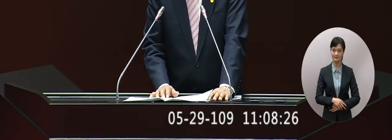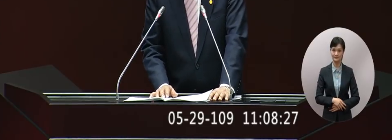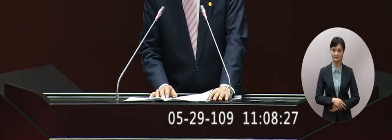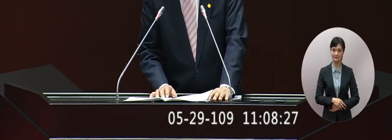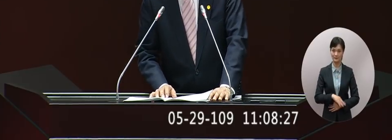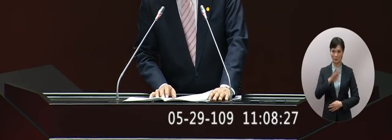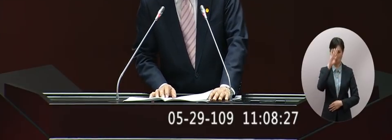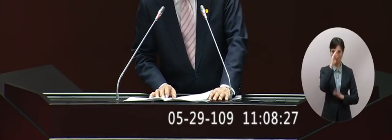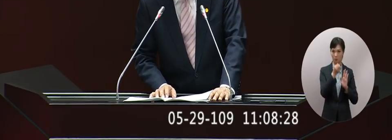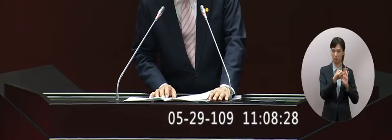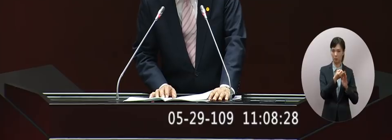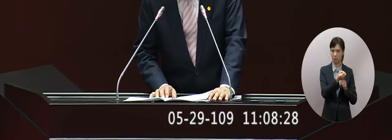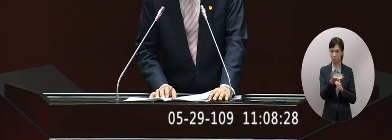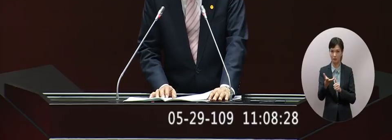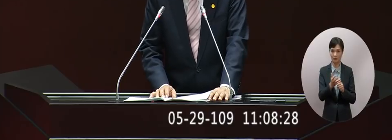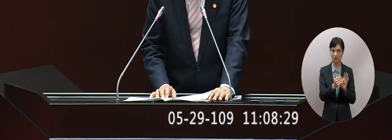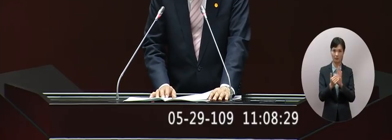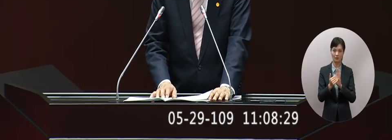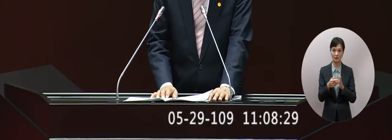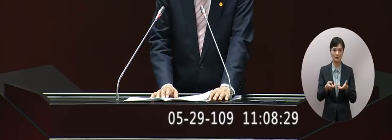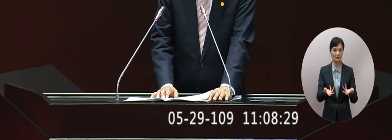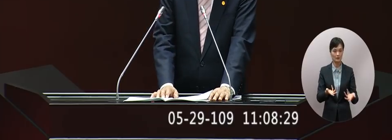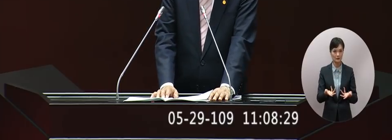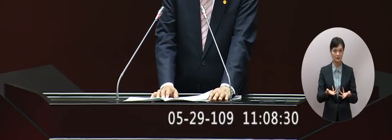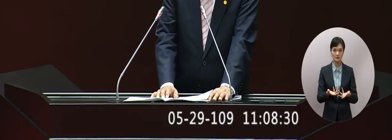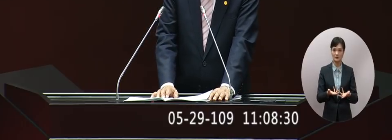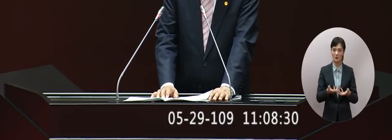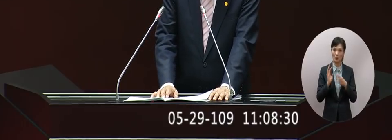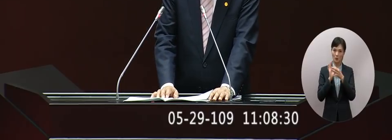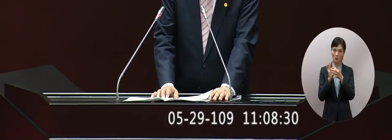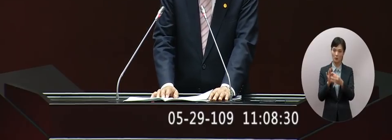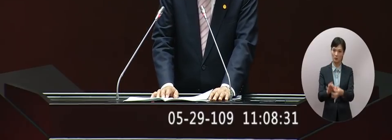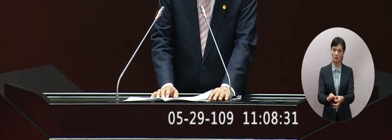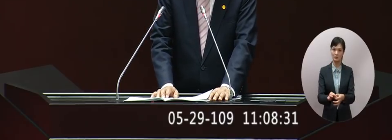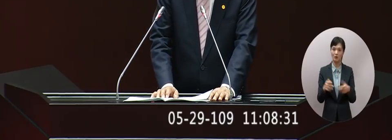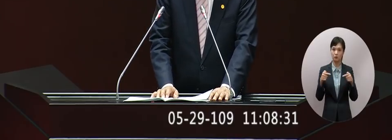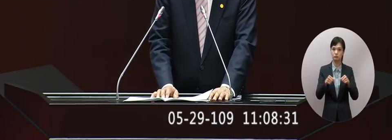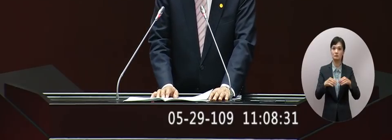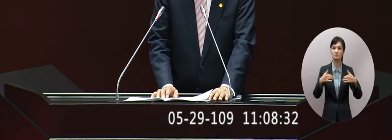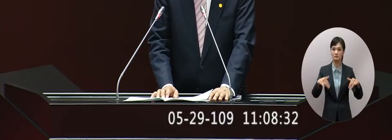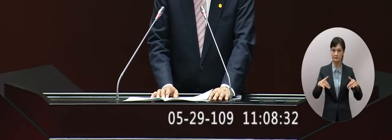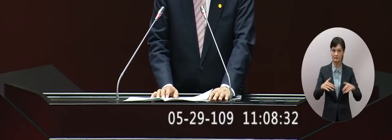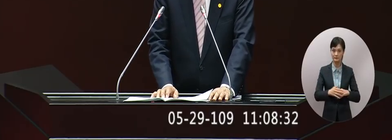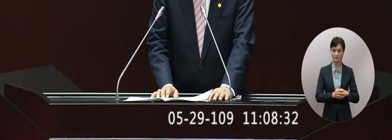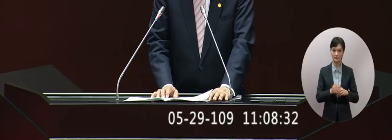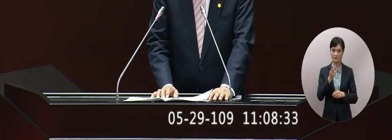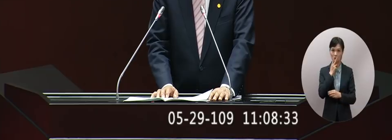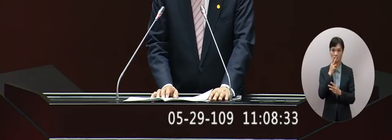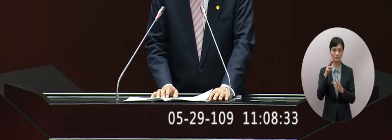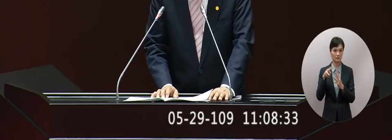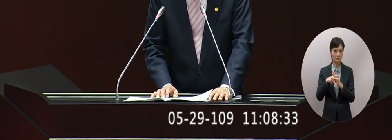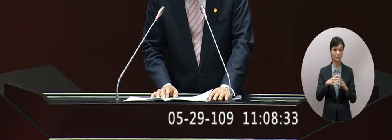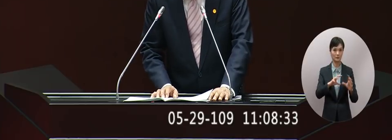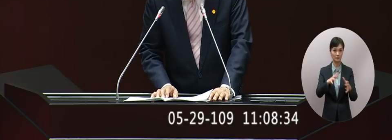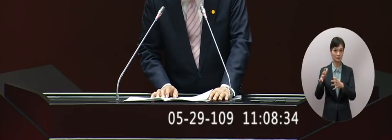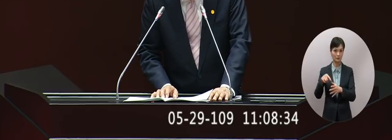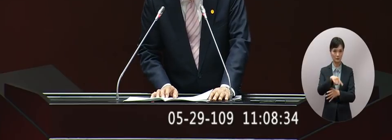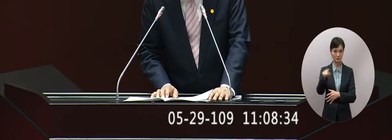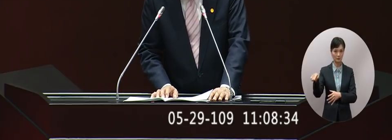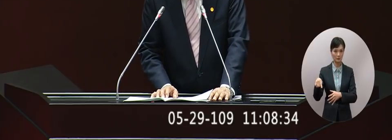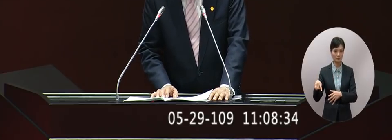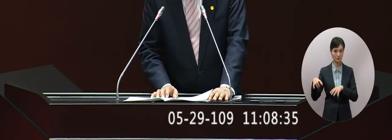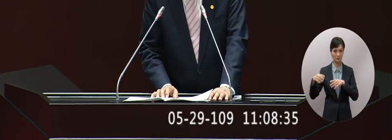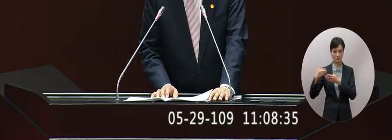来挑战还没有过去，亚太区域的安全存在受到威